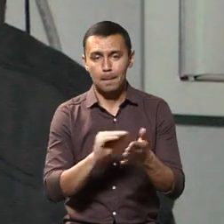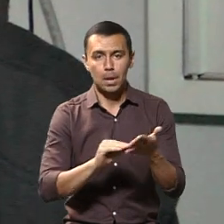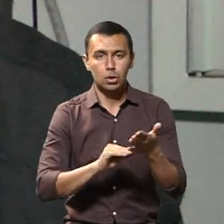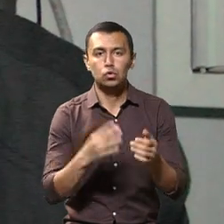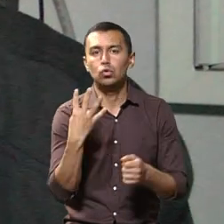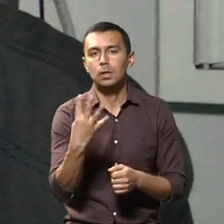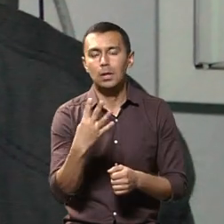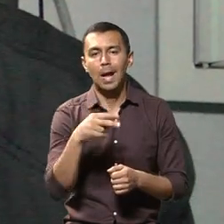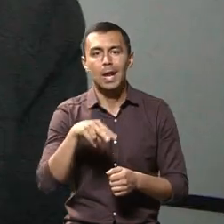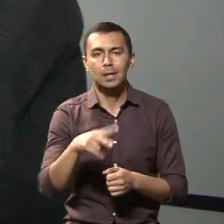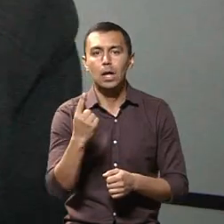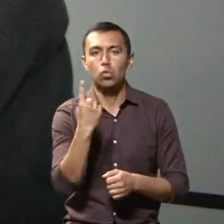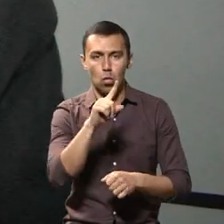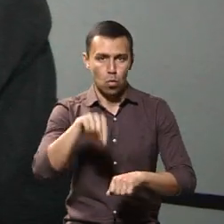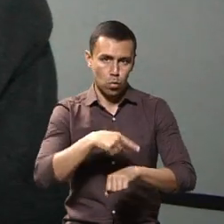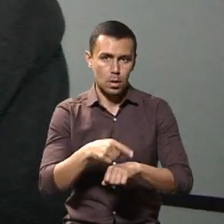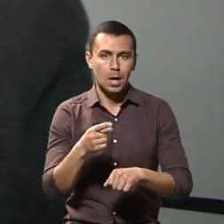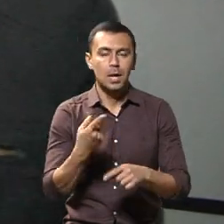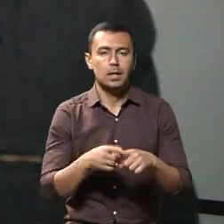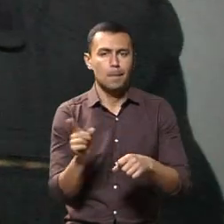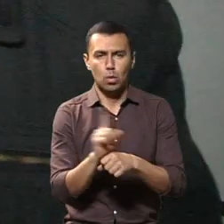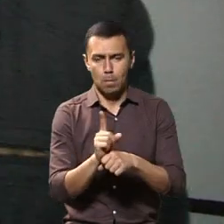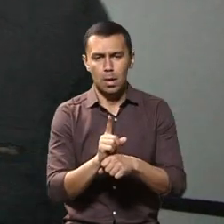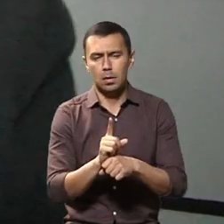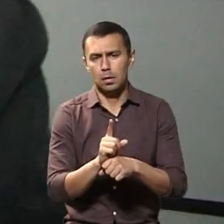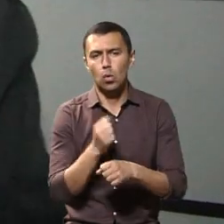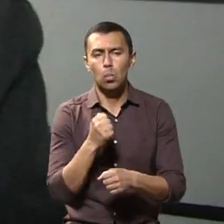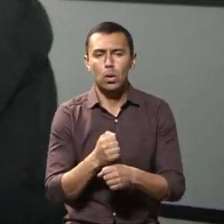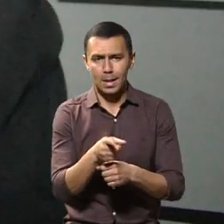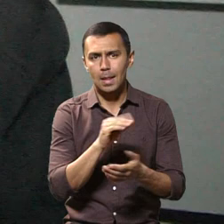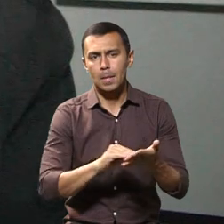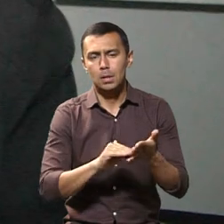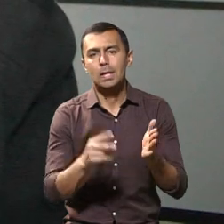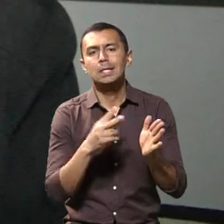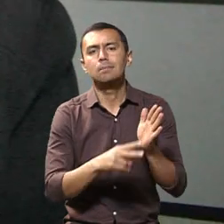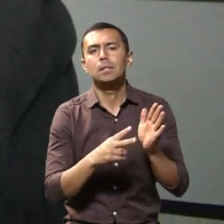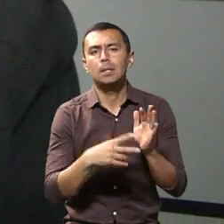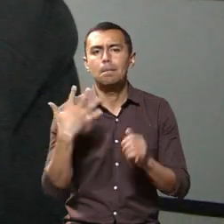4 літри на годину. Це при номінальній, там написано при